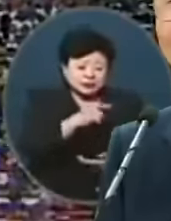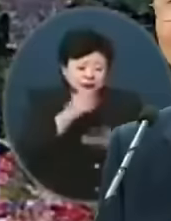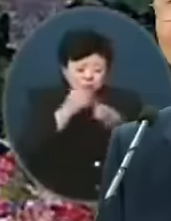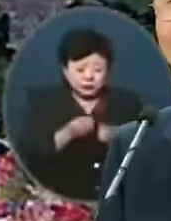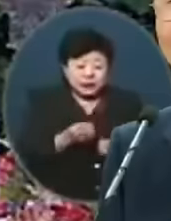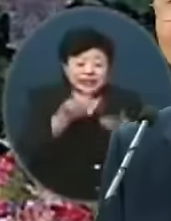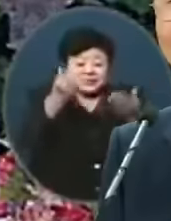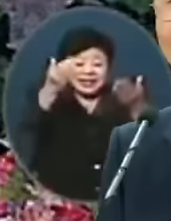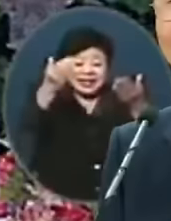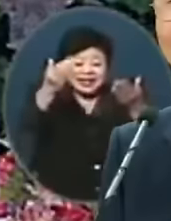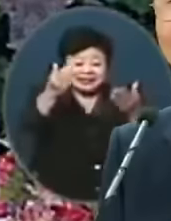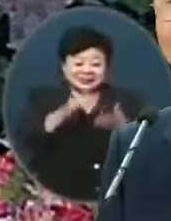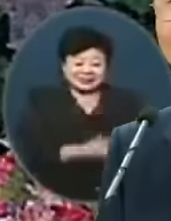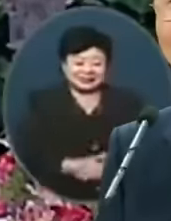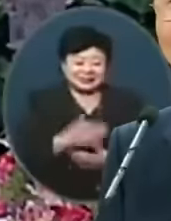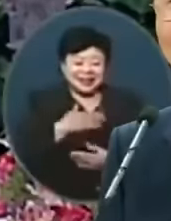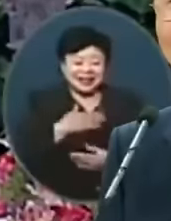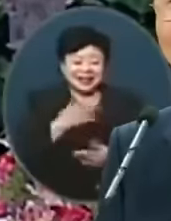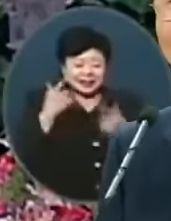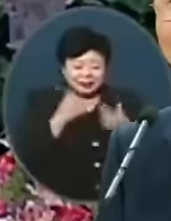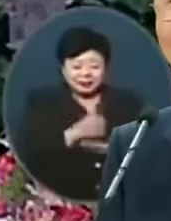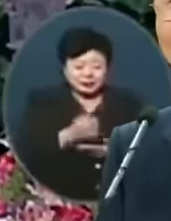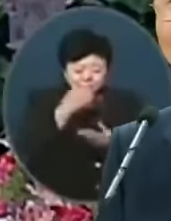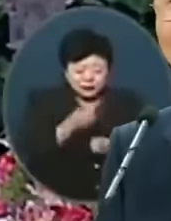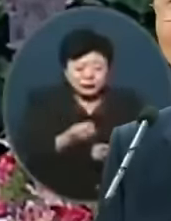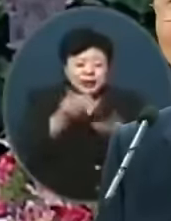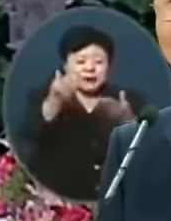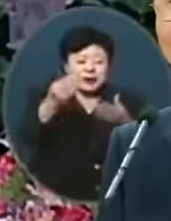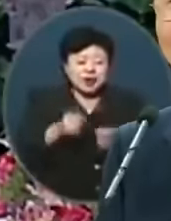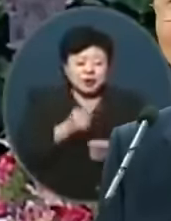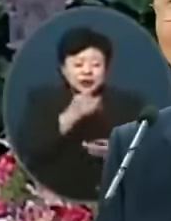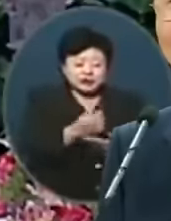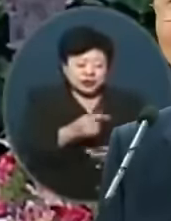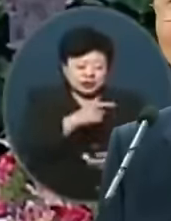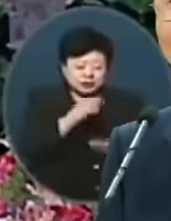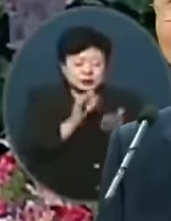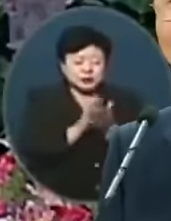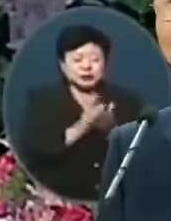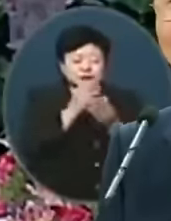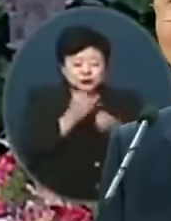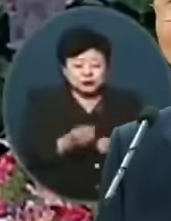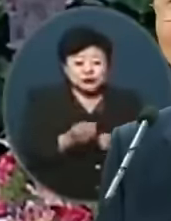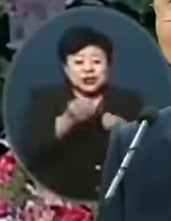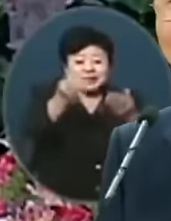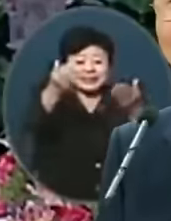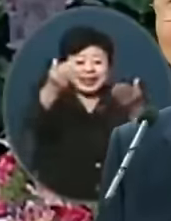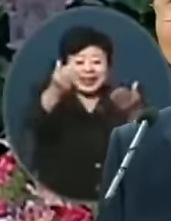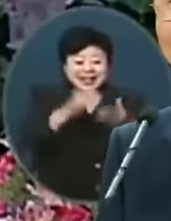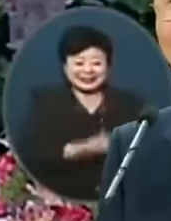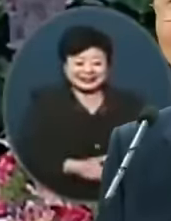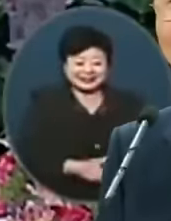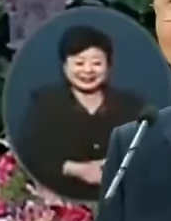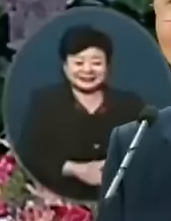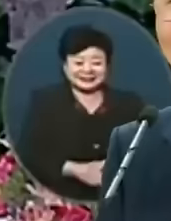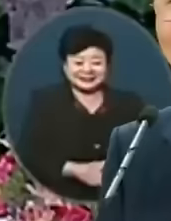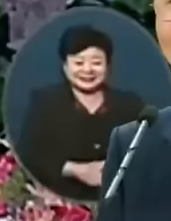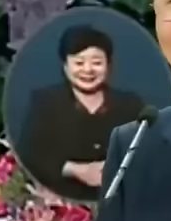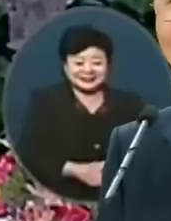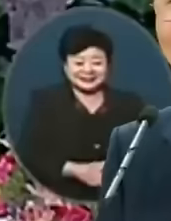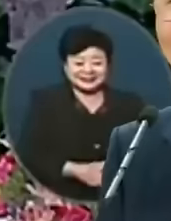이름을 송축하리이다. 내가 날마다 주를 송축하며 영원히 주의 이름을 송축하리이다 라고 말한